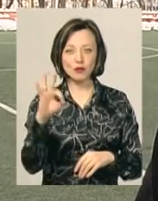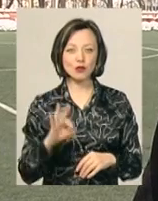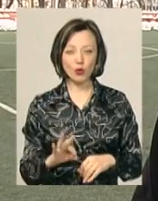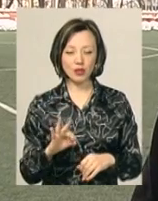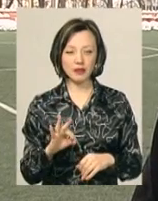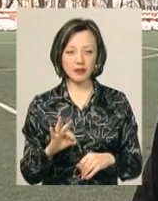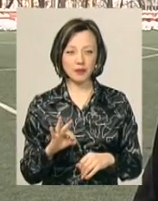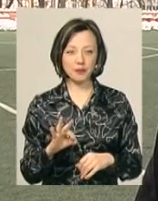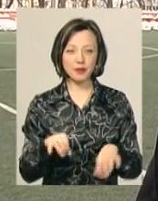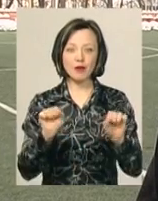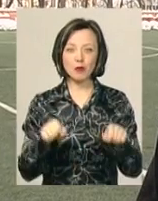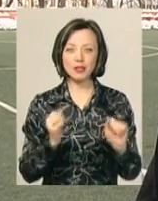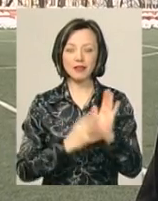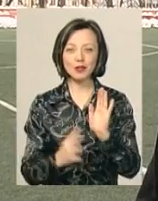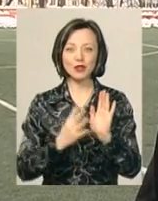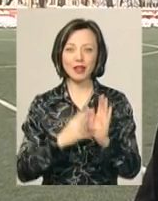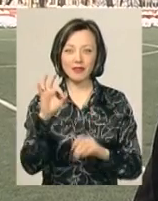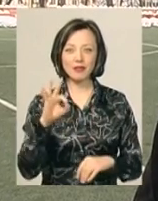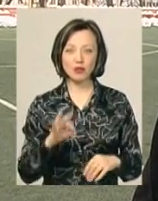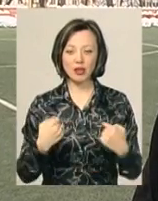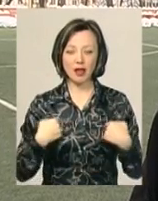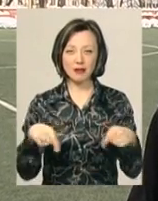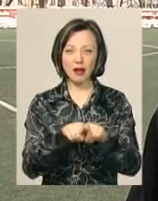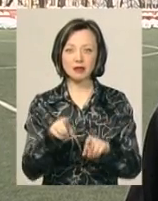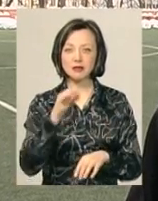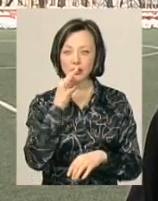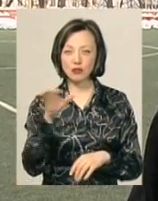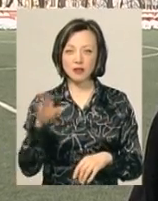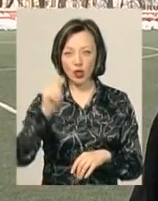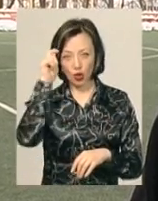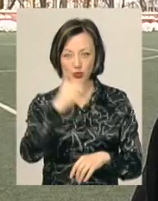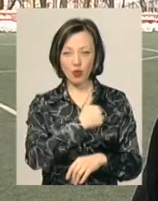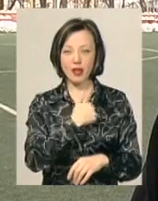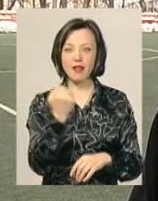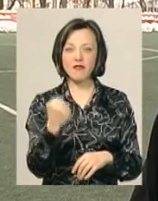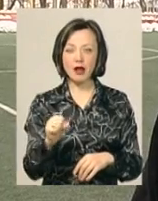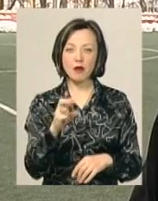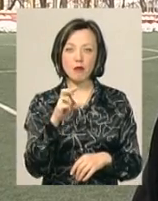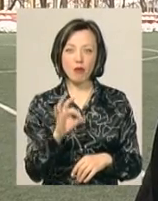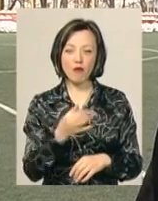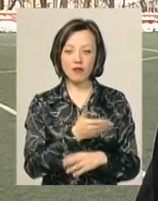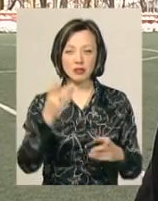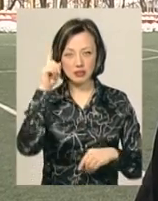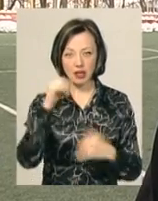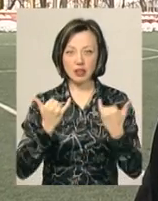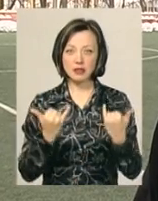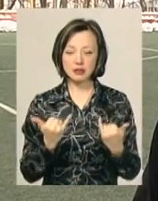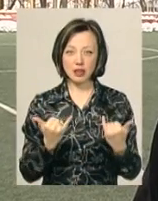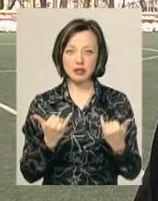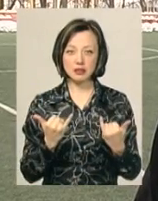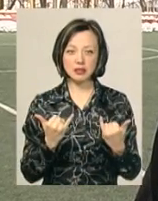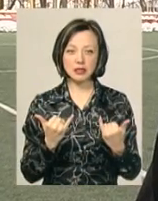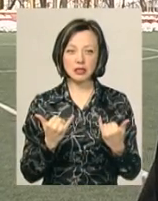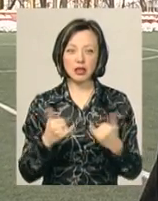100%. Може, на 99, я так скажу. Всі хлопці хотіли виграти, тому що, як ви знаєте, зараз